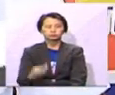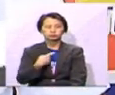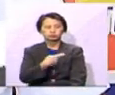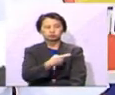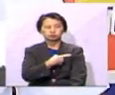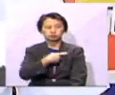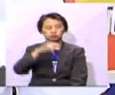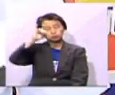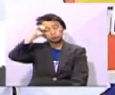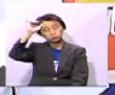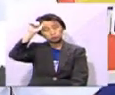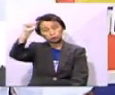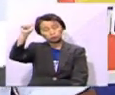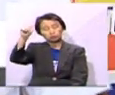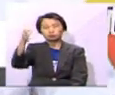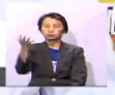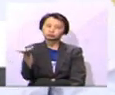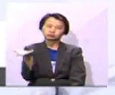insyaAllah